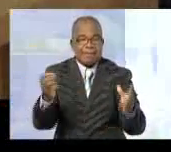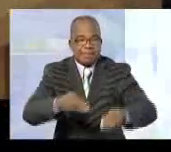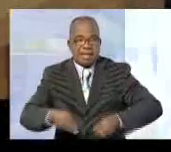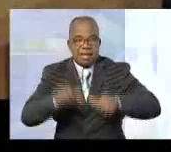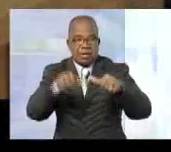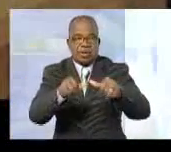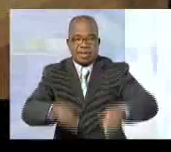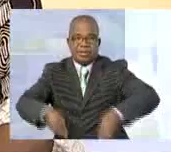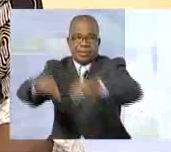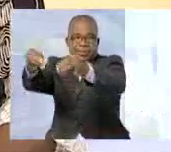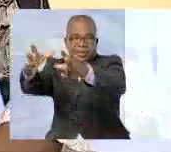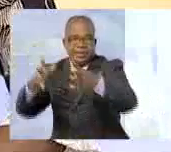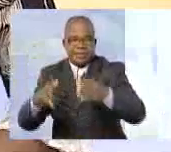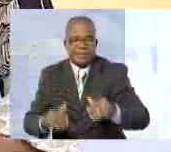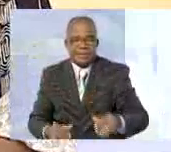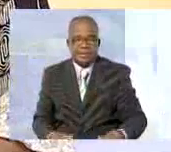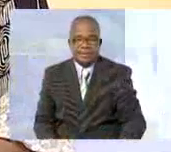leurs actes.